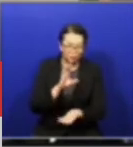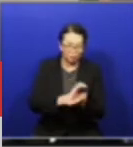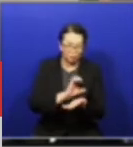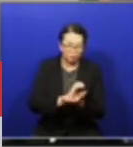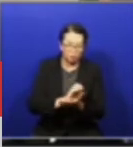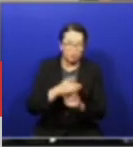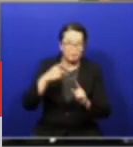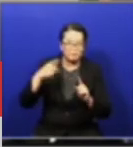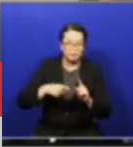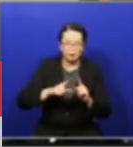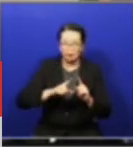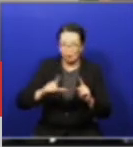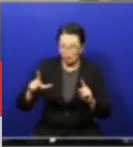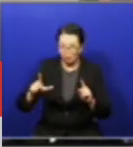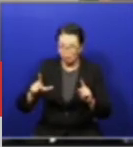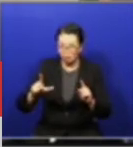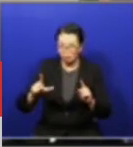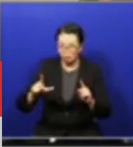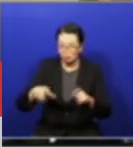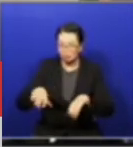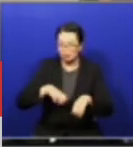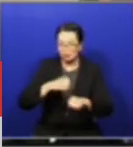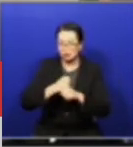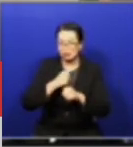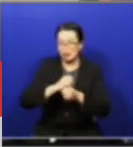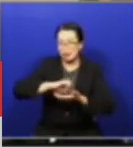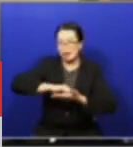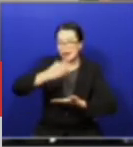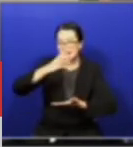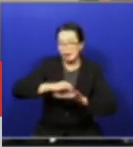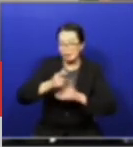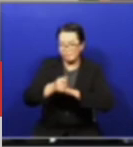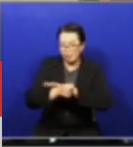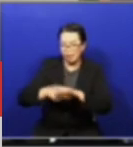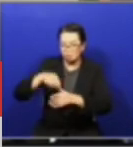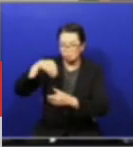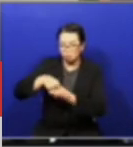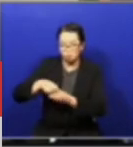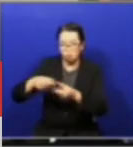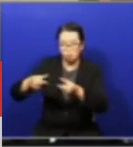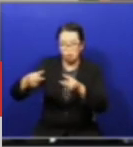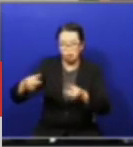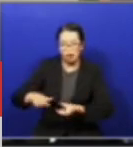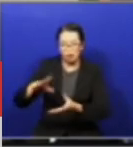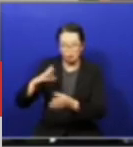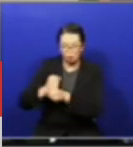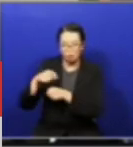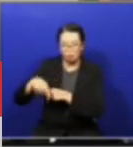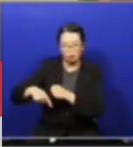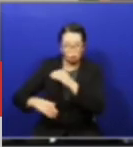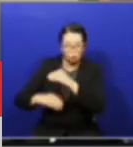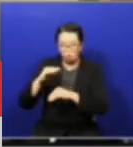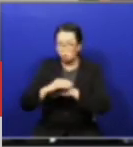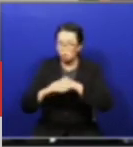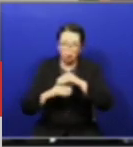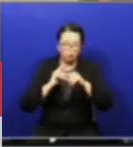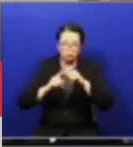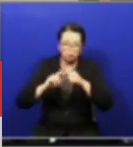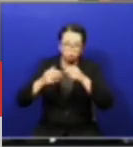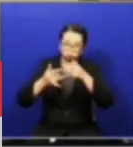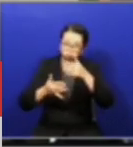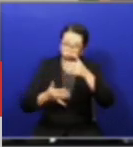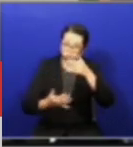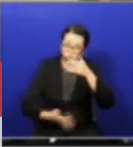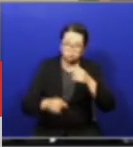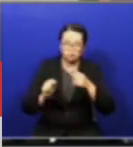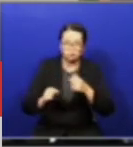1,000 ล้านบาทในการจัดทำแอปพลิเคชันซึ่งซ่อนอยู่ในรายงานเนี่ยหลายอย่างนะที่เป็นการพัฒนาโครงการต่างๆของสำนักงานประกันสังคมท่านไ